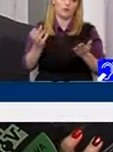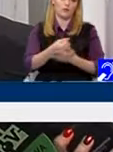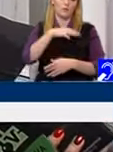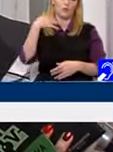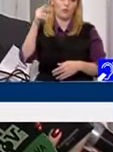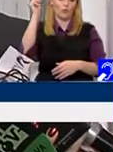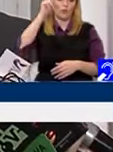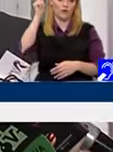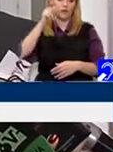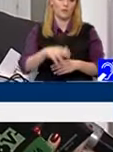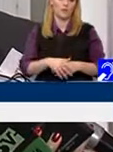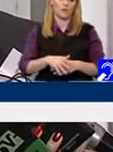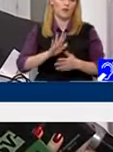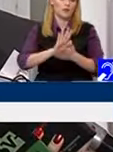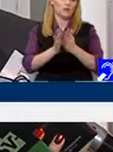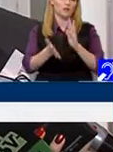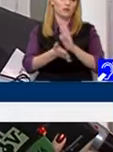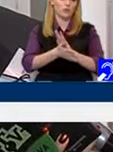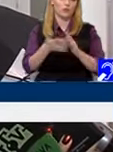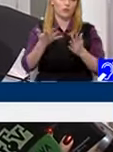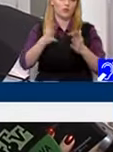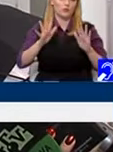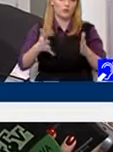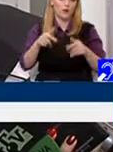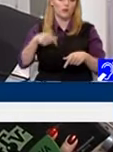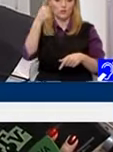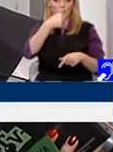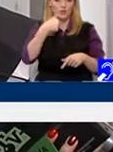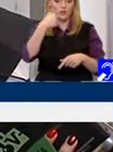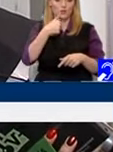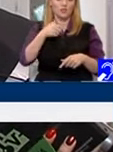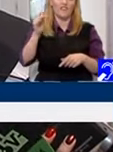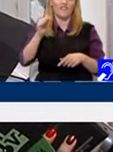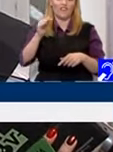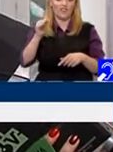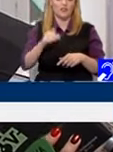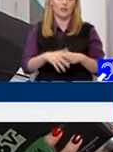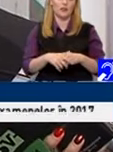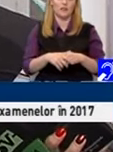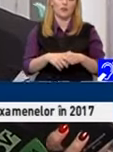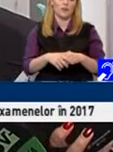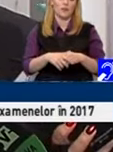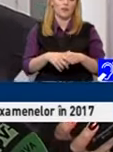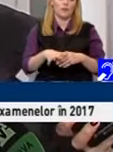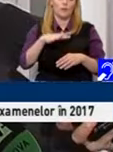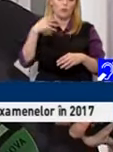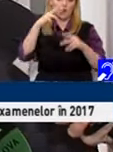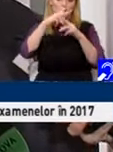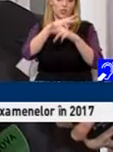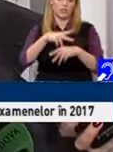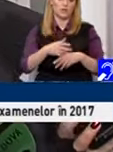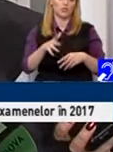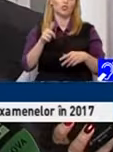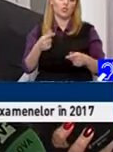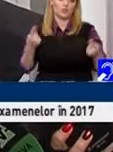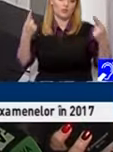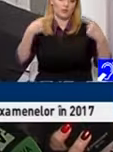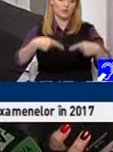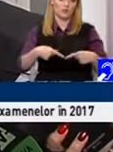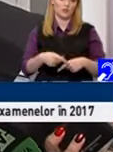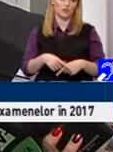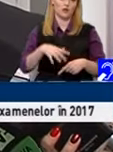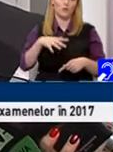din acest an trebuie să ne deranjeze și din punct de vedere didactic. Ne interesează de ce această descreștere bruscă a